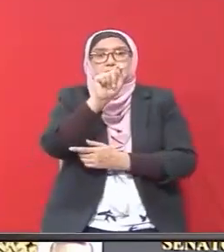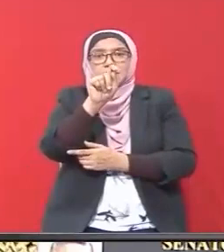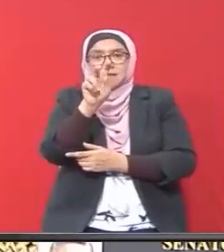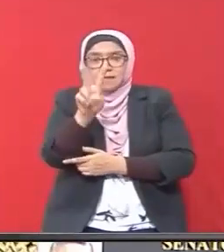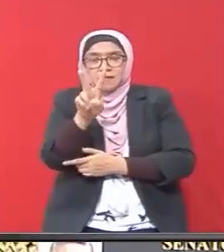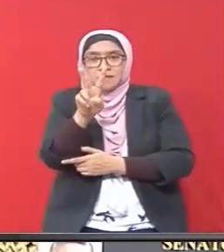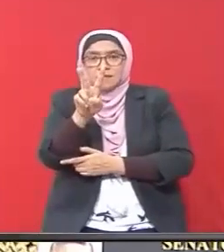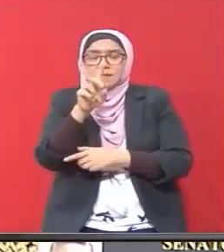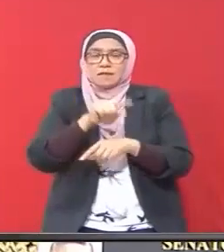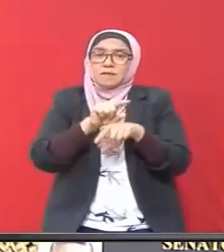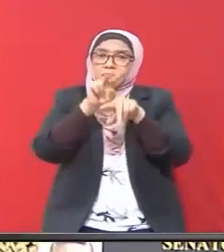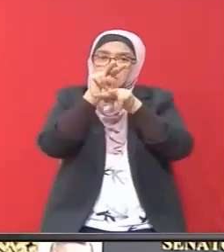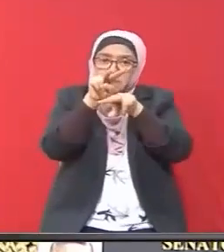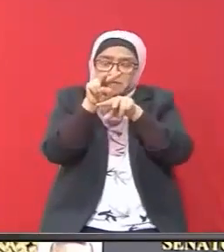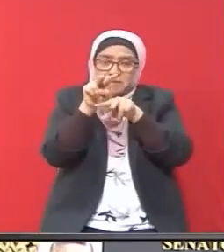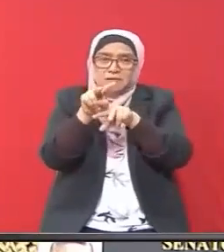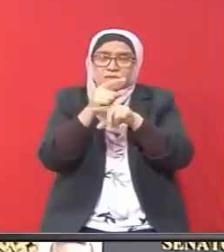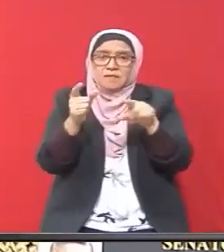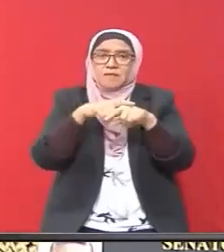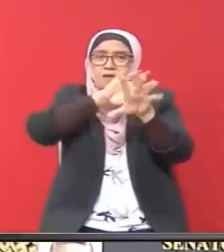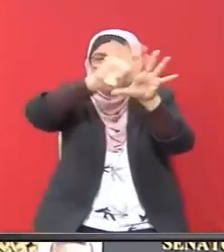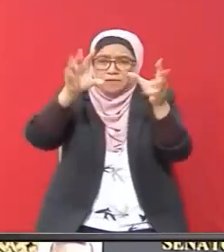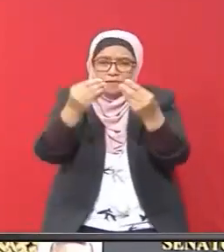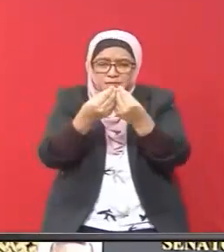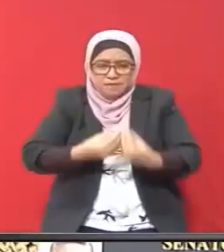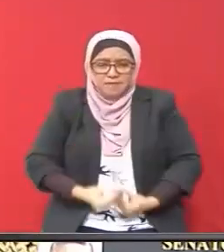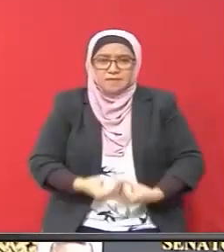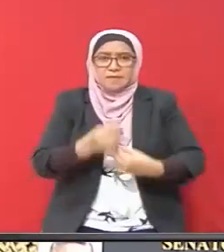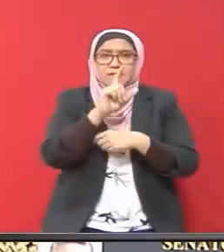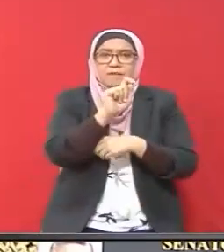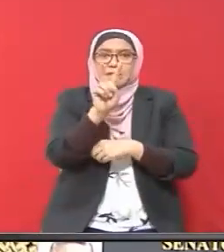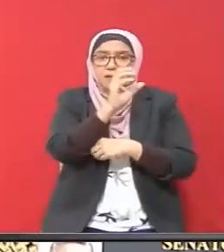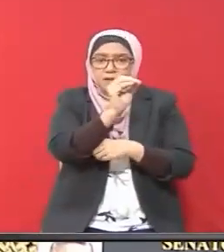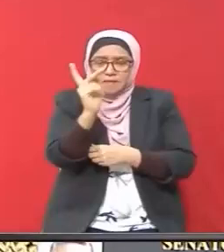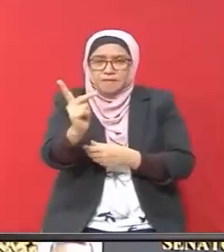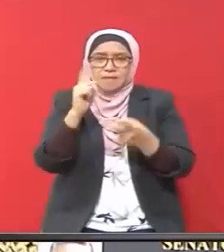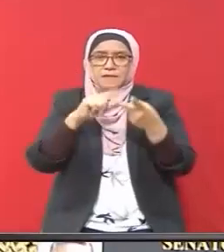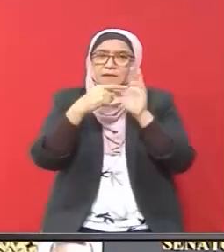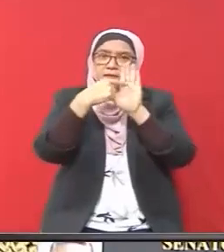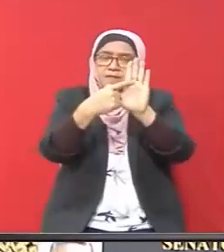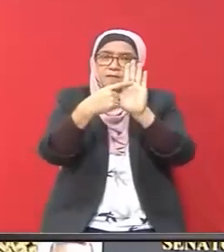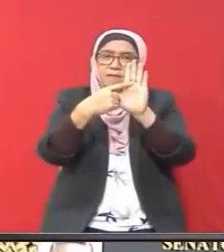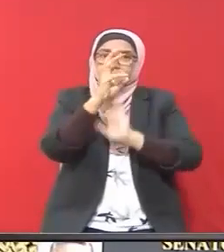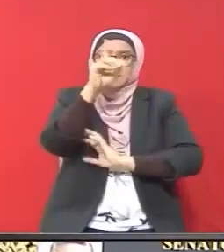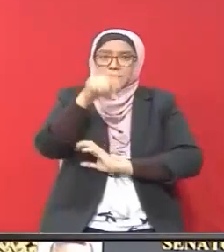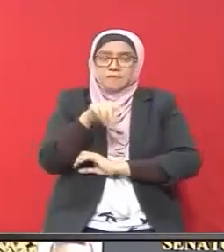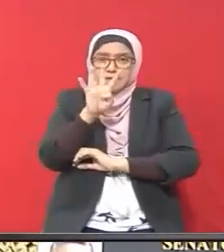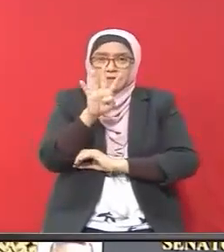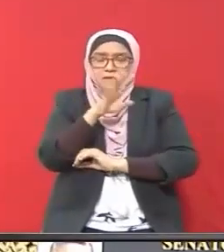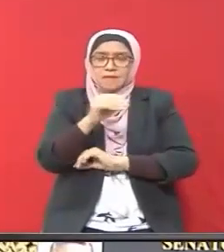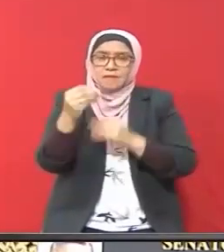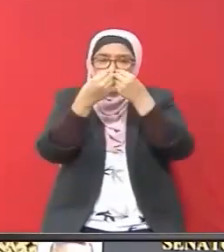tontonan secara ke menitip di tv oke sejak mulai disiarkan pada 6ft 2020 adalah sebanyak